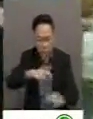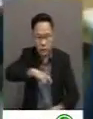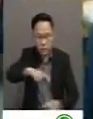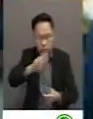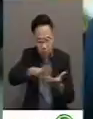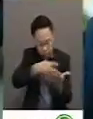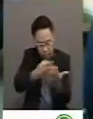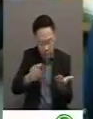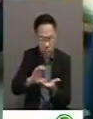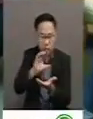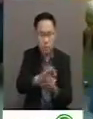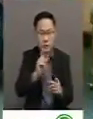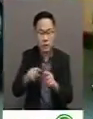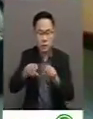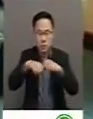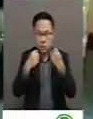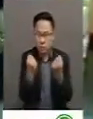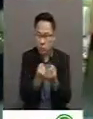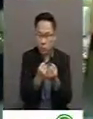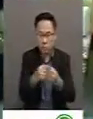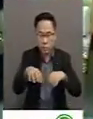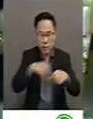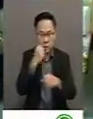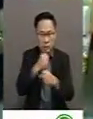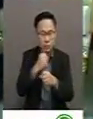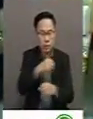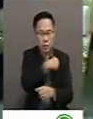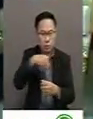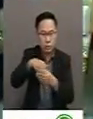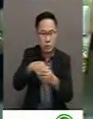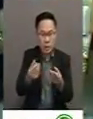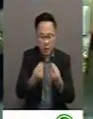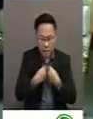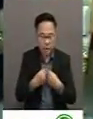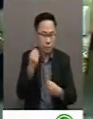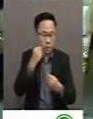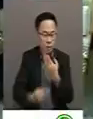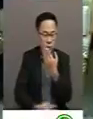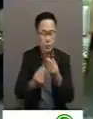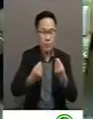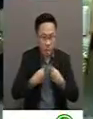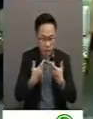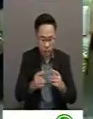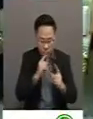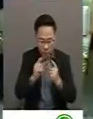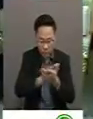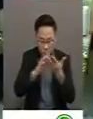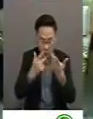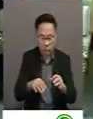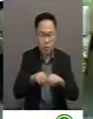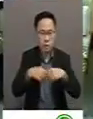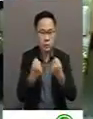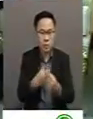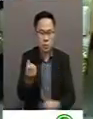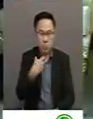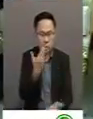เกี่ยวกับการทำธุรกิจซึ่งทางสมาคมจัดการวีซ่าหาที่พักให้แต่เมื่อมีการพูดคุยทางธุรกิจกันแล้วทางสม